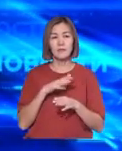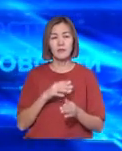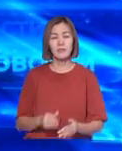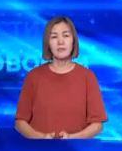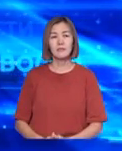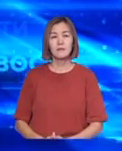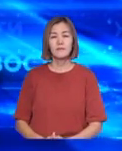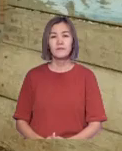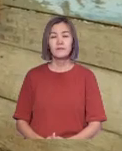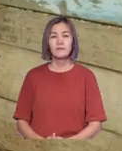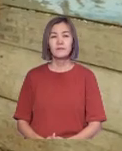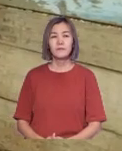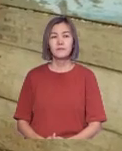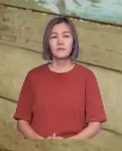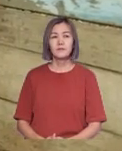тілдесіп келді.